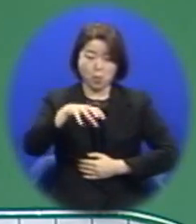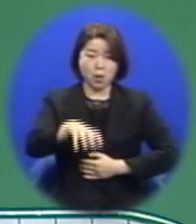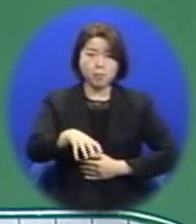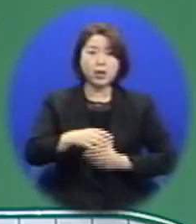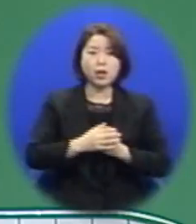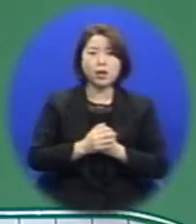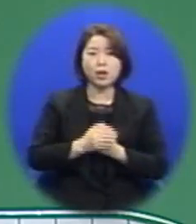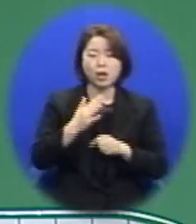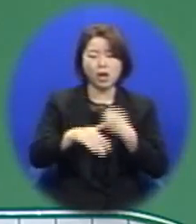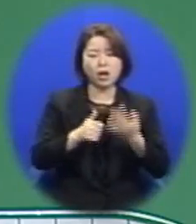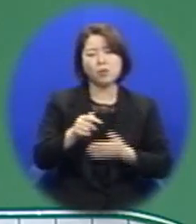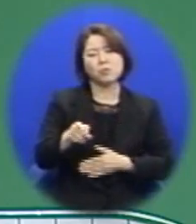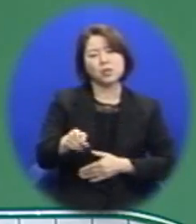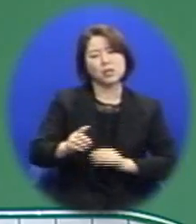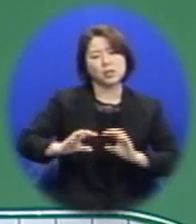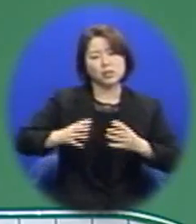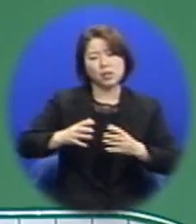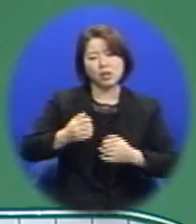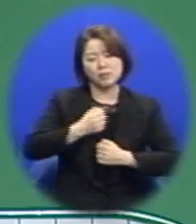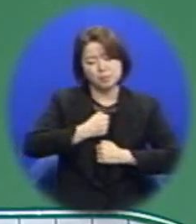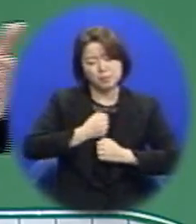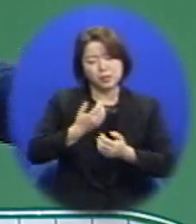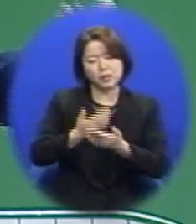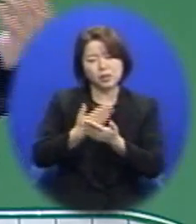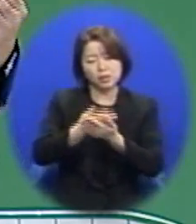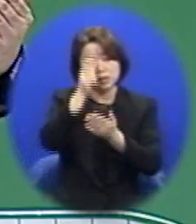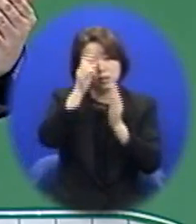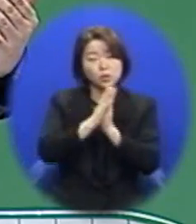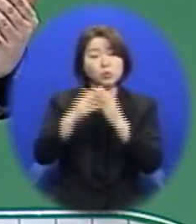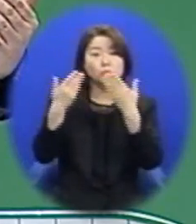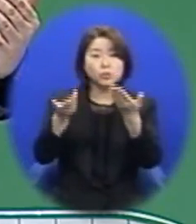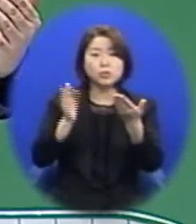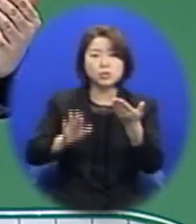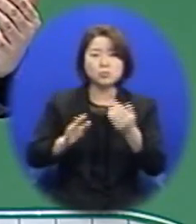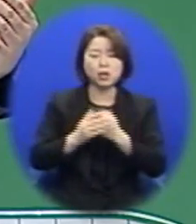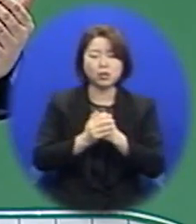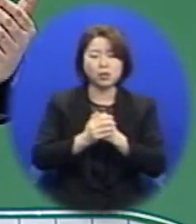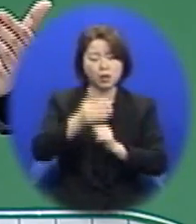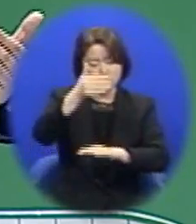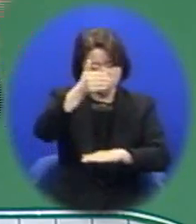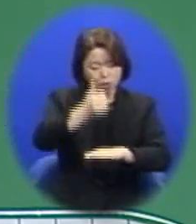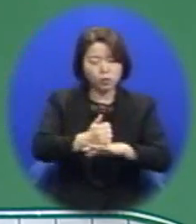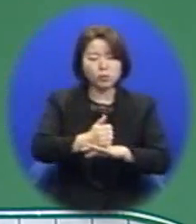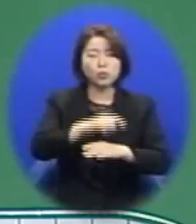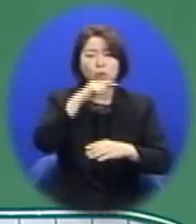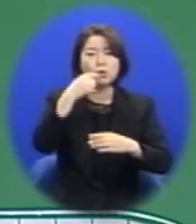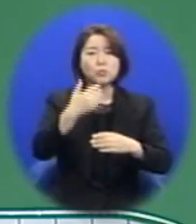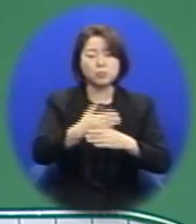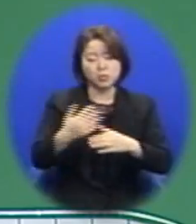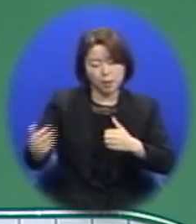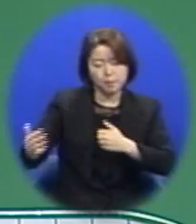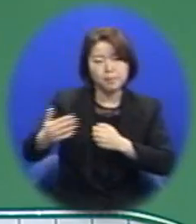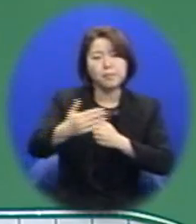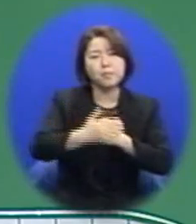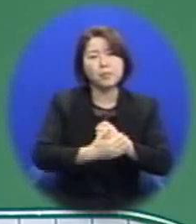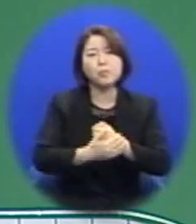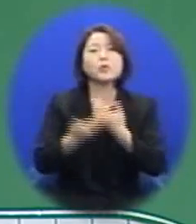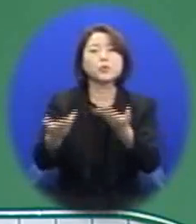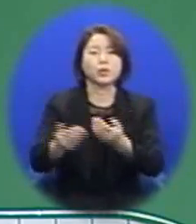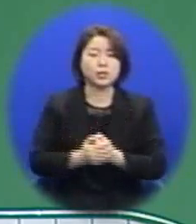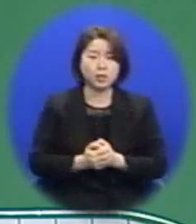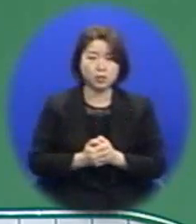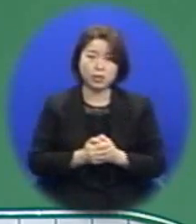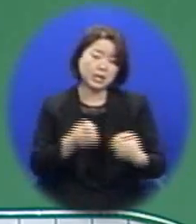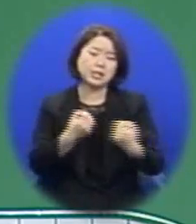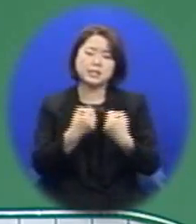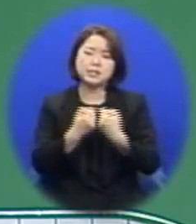하나님 이 나라를 지켜달라고 기도하지만 궁극적으로는 북한을 품어야 되는 겁니다. 북한을 품어야 되는 거예요. 그냥 전쟁이